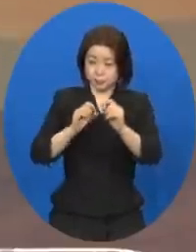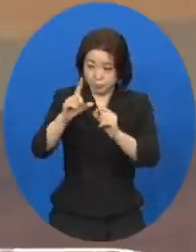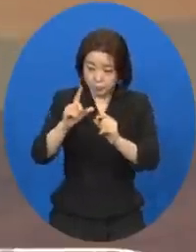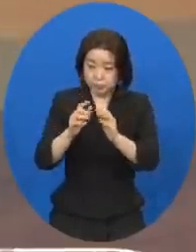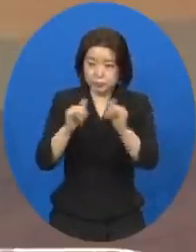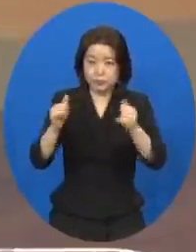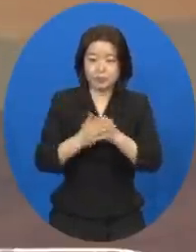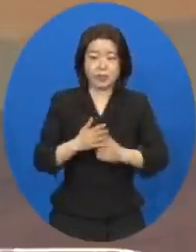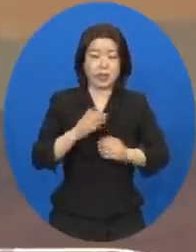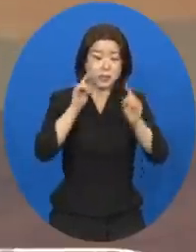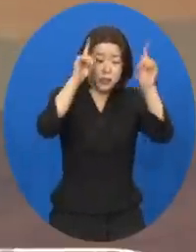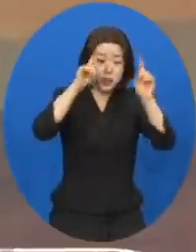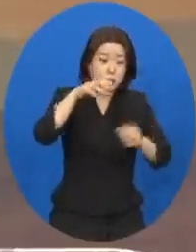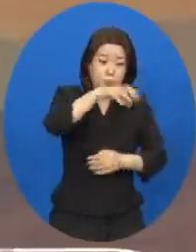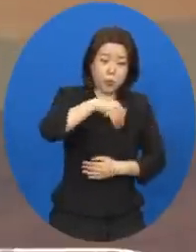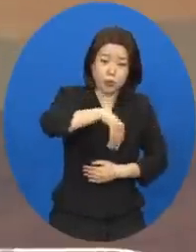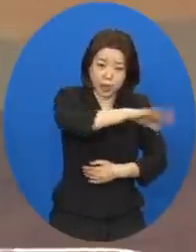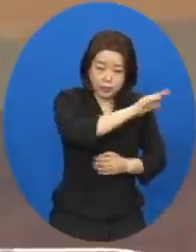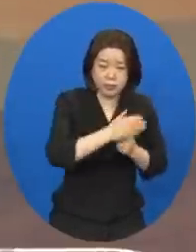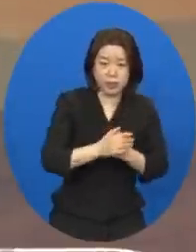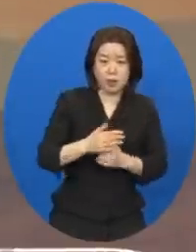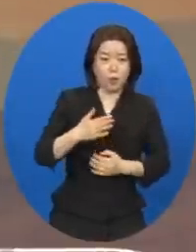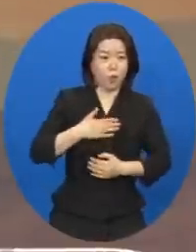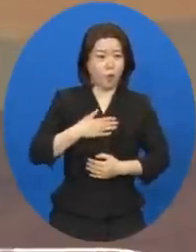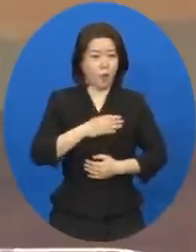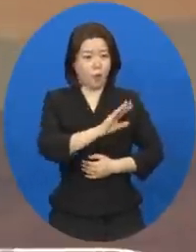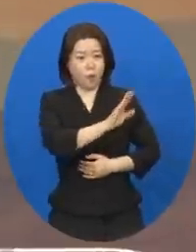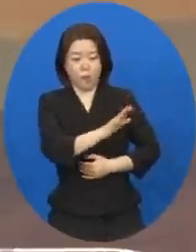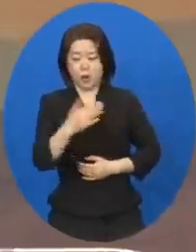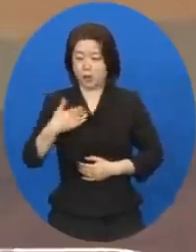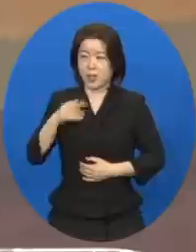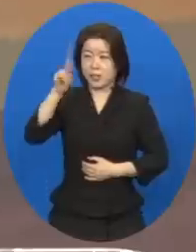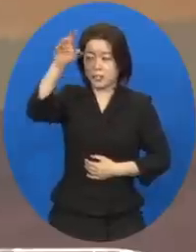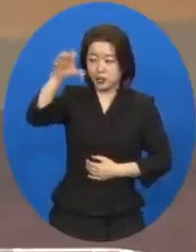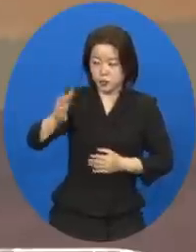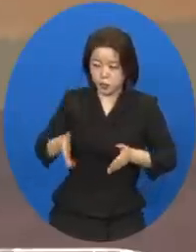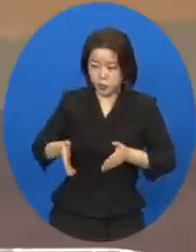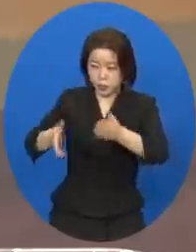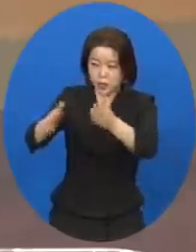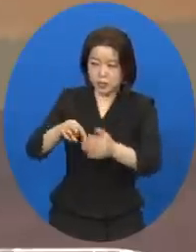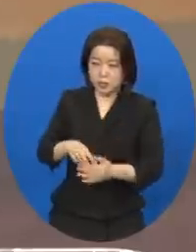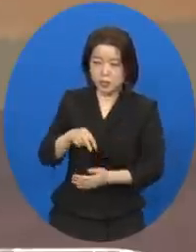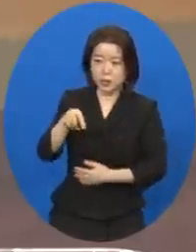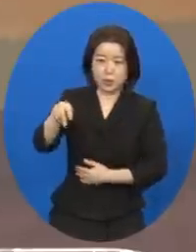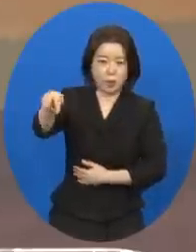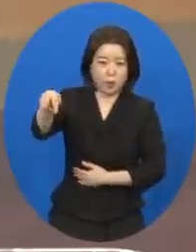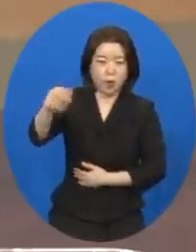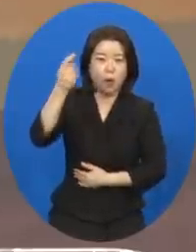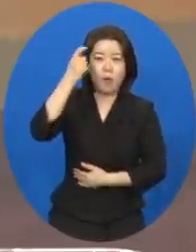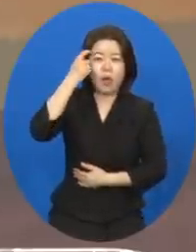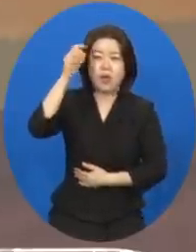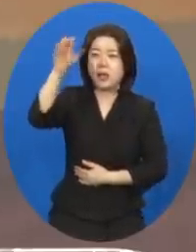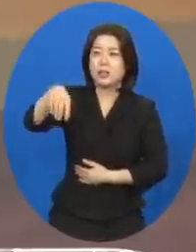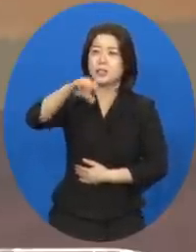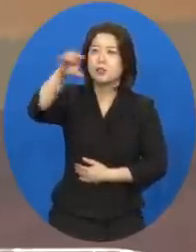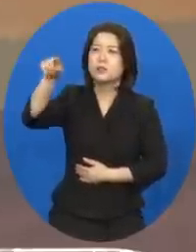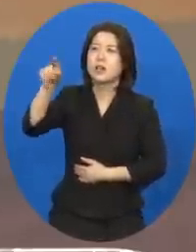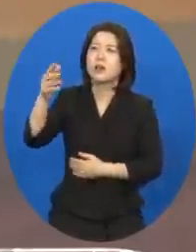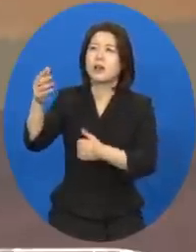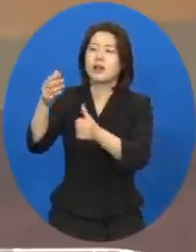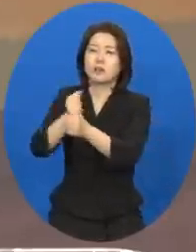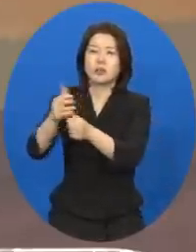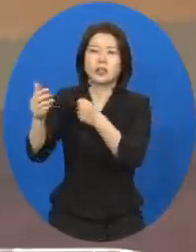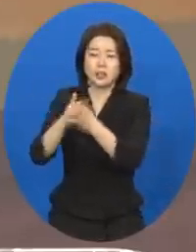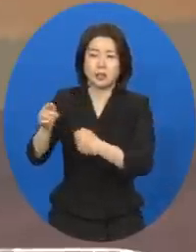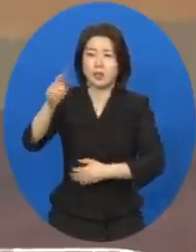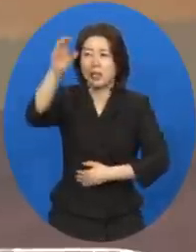가는데 나는 천국 가는 길에 들어섰을까? 십자가 때문에, 예수님의 십자가, 그